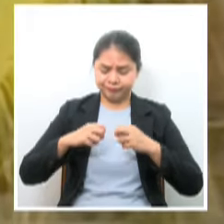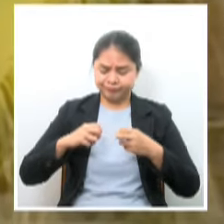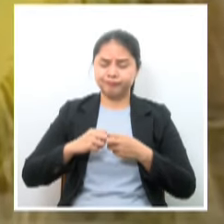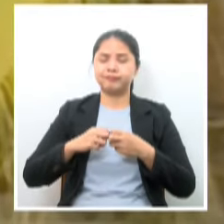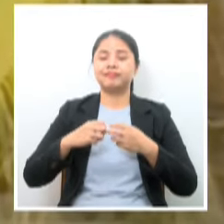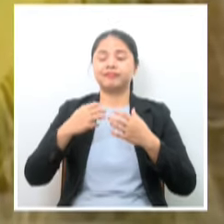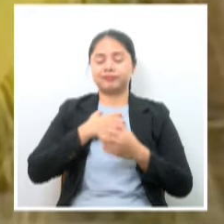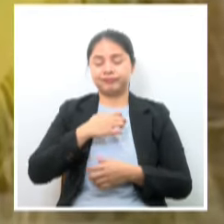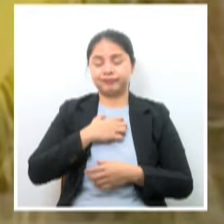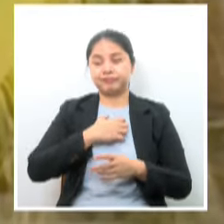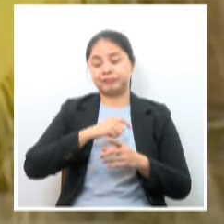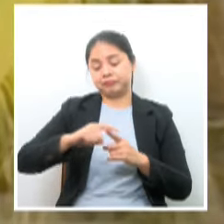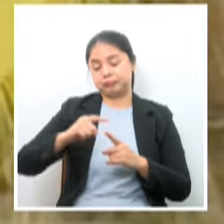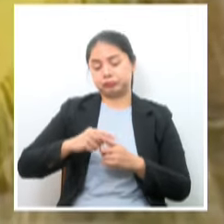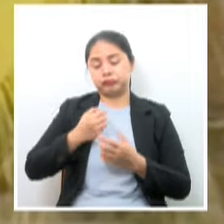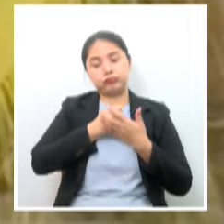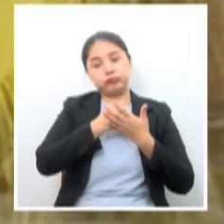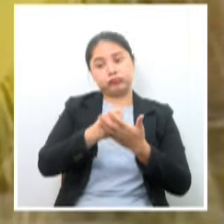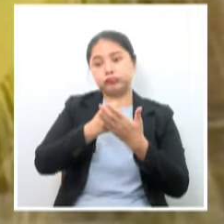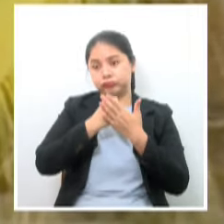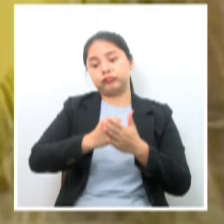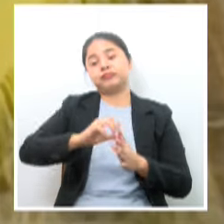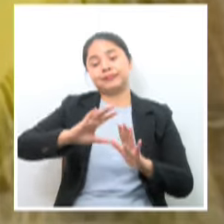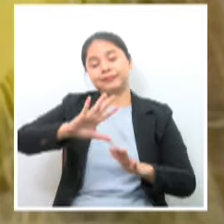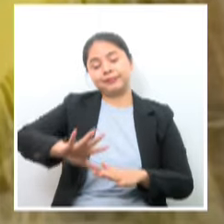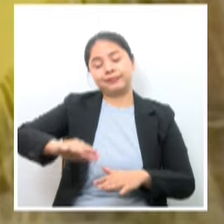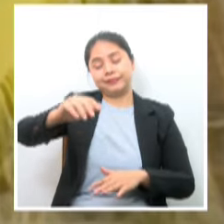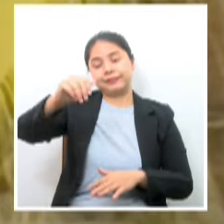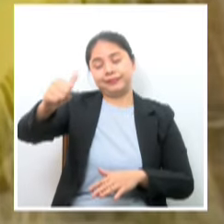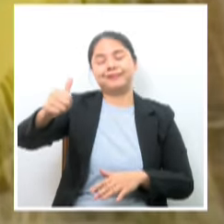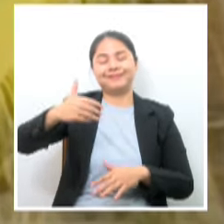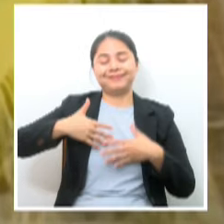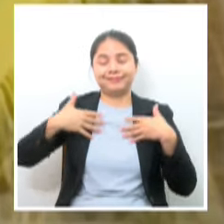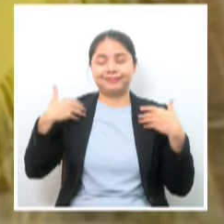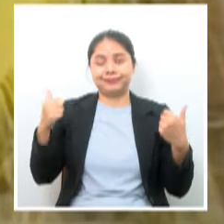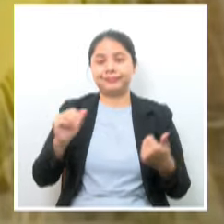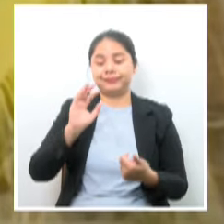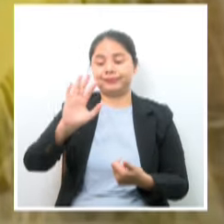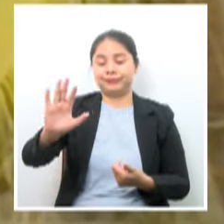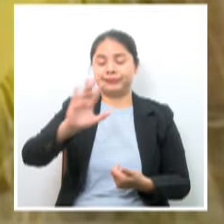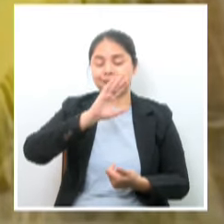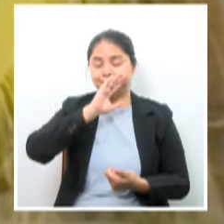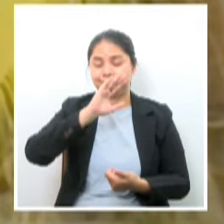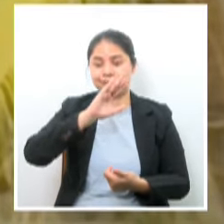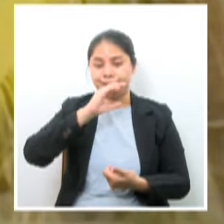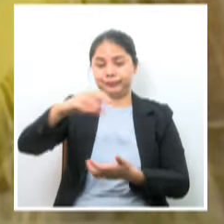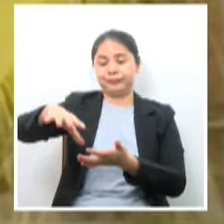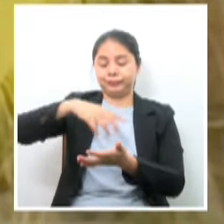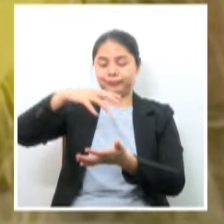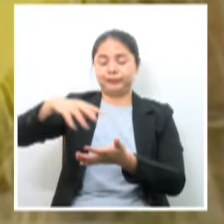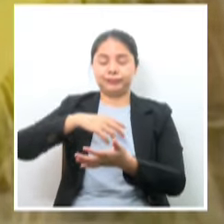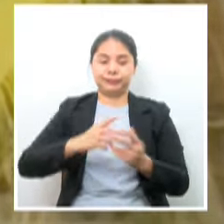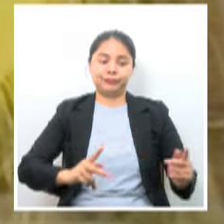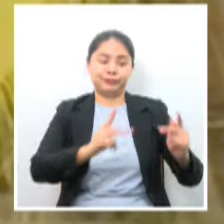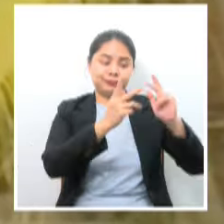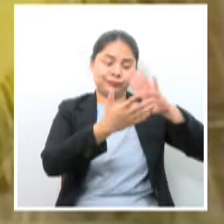ต่างๆนะครับที่ท่านจะทำให้ท่านมีความสุขในการปฏิบัติหน้าที่ส่งข่าวนั้นกับไปยังที่สพฐแล้วก็กระทรวงศึกษาธิการด้วย